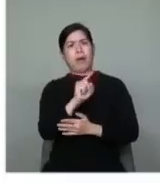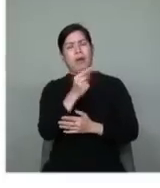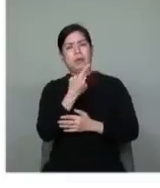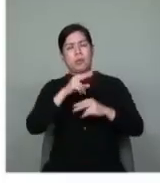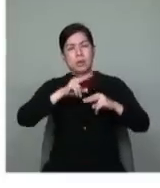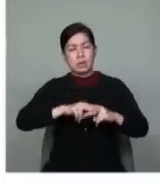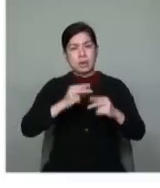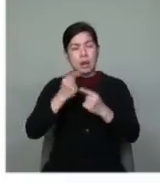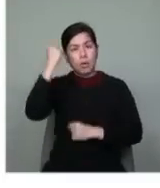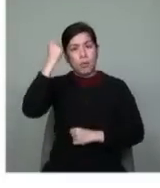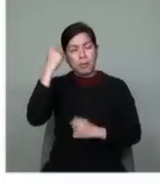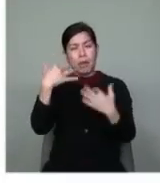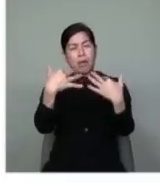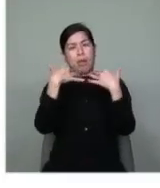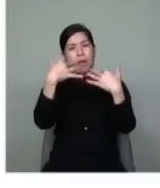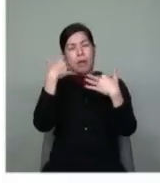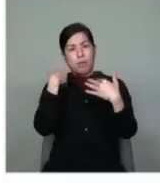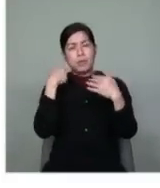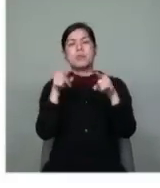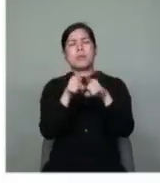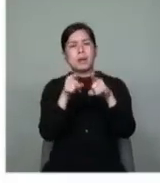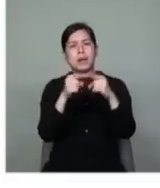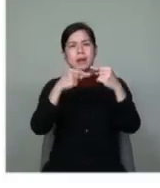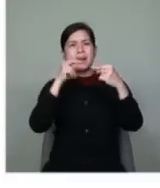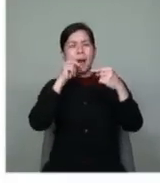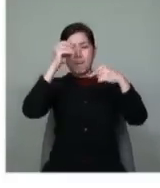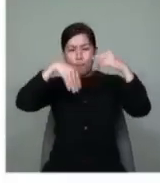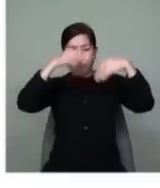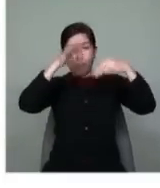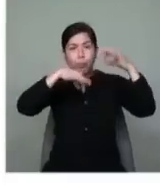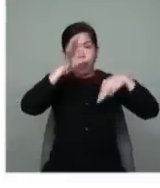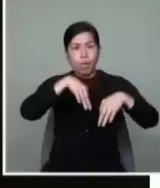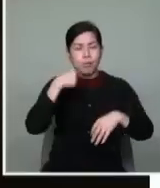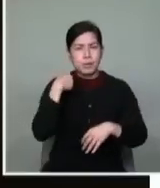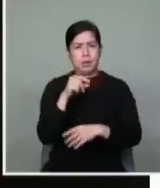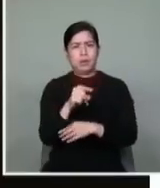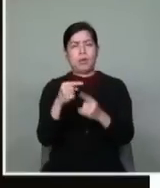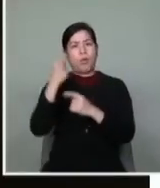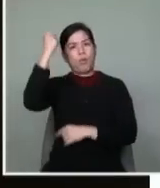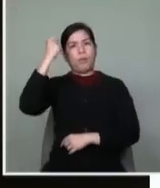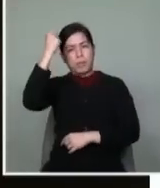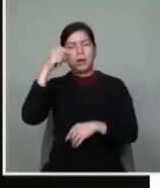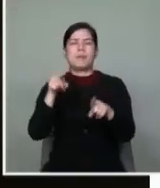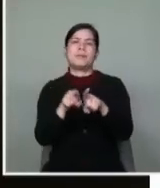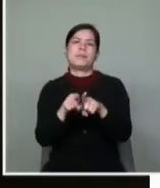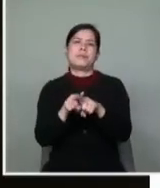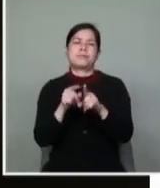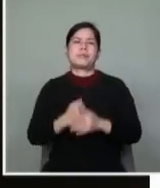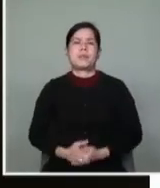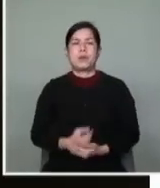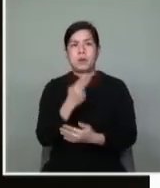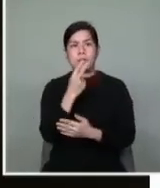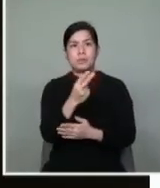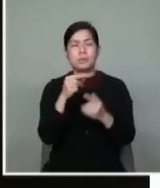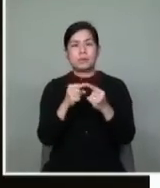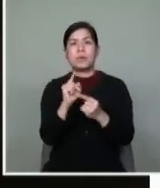าศก็มีน้ำหยดลงมาจากช่องแอร์เหมือนกันแล้วไม่ใช่แค่รถเมย์นะเขามีการทวีตภาพน้ำหยดบน